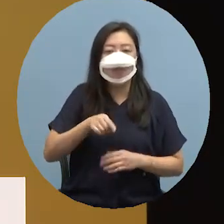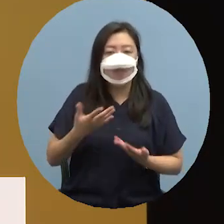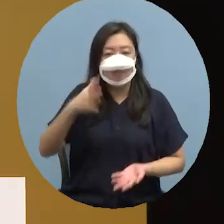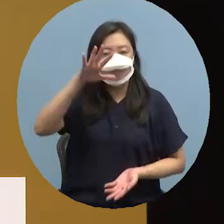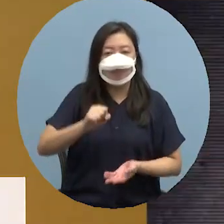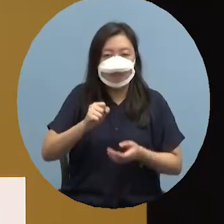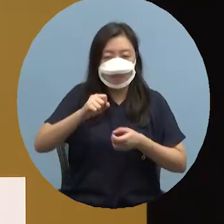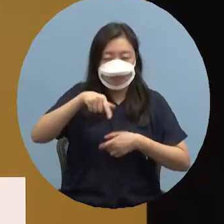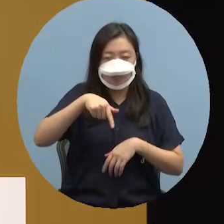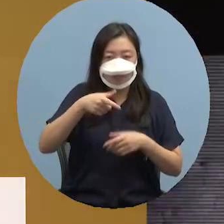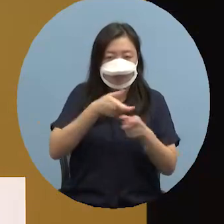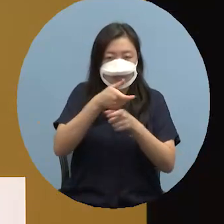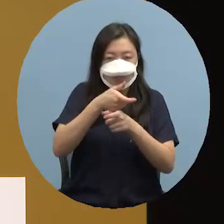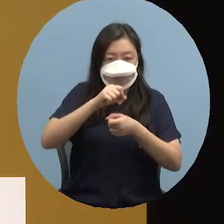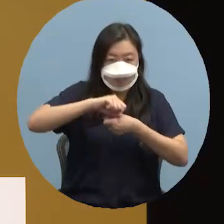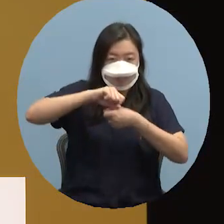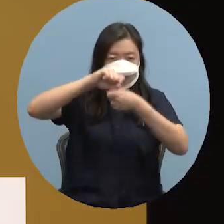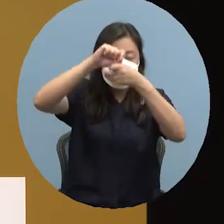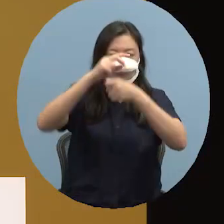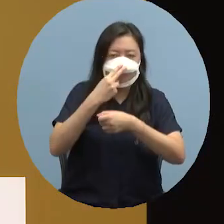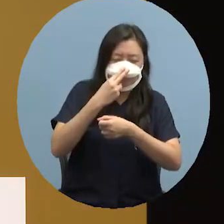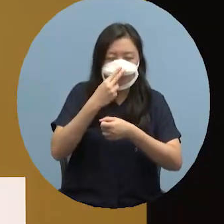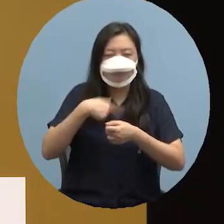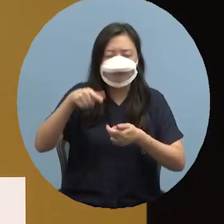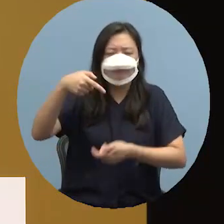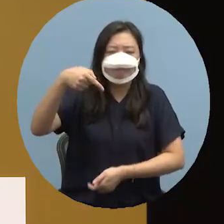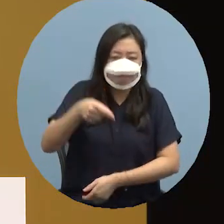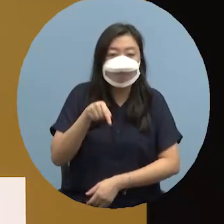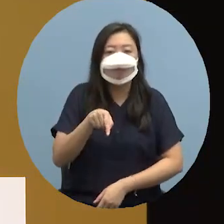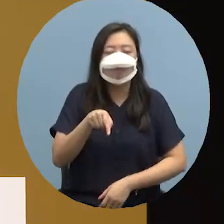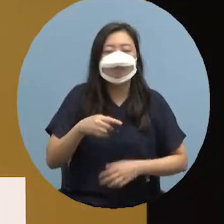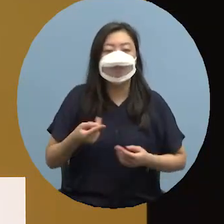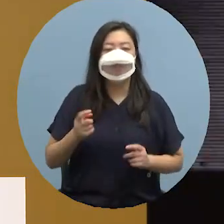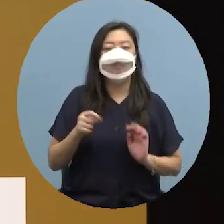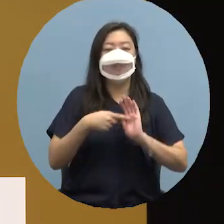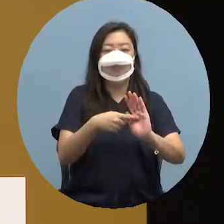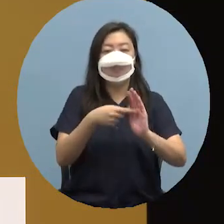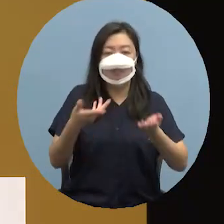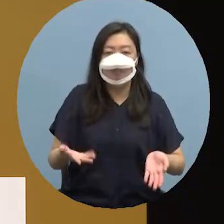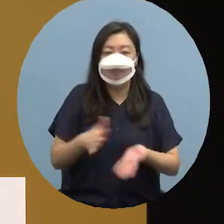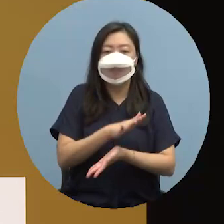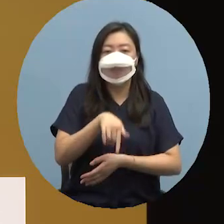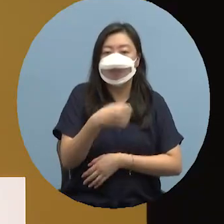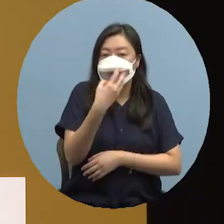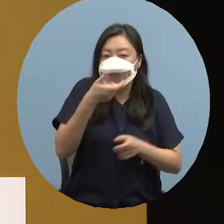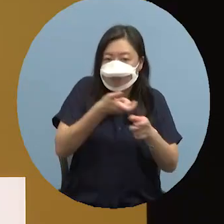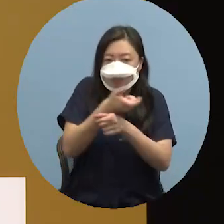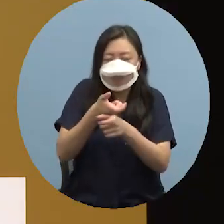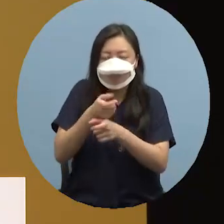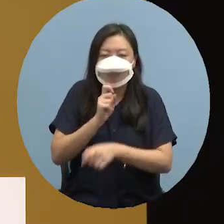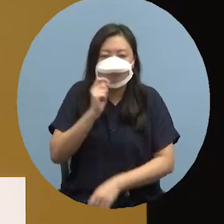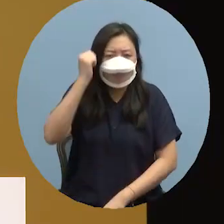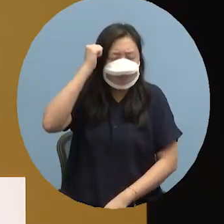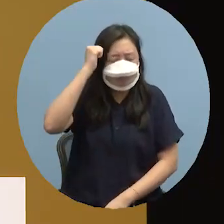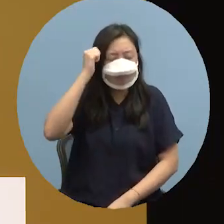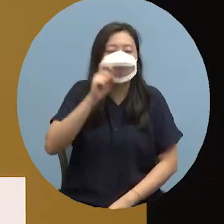全年的經濟預測，顯示今年呢，香港的經濟正是面對較